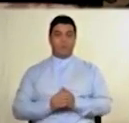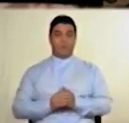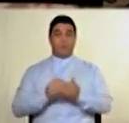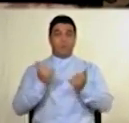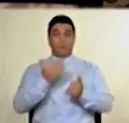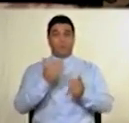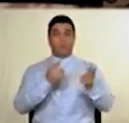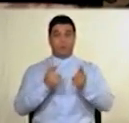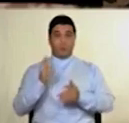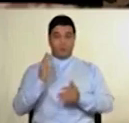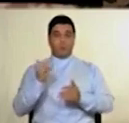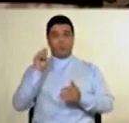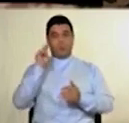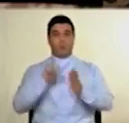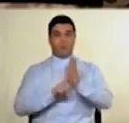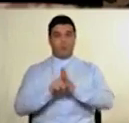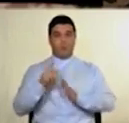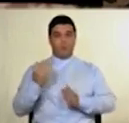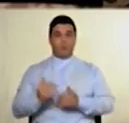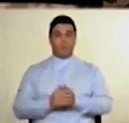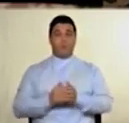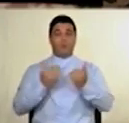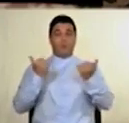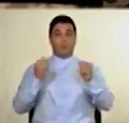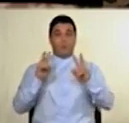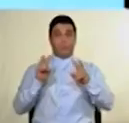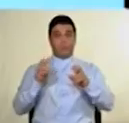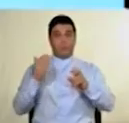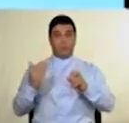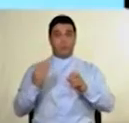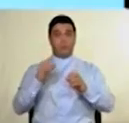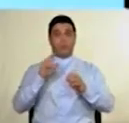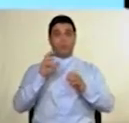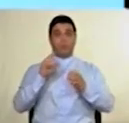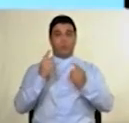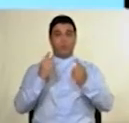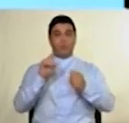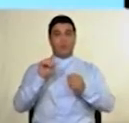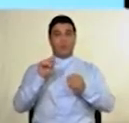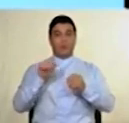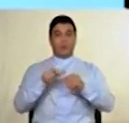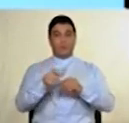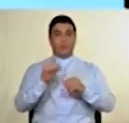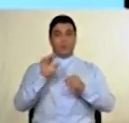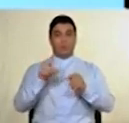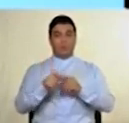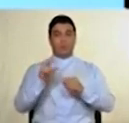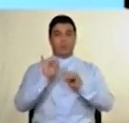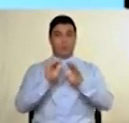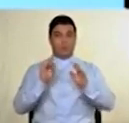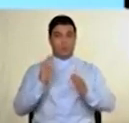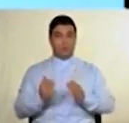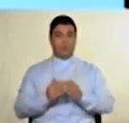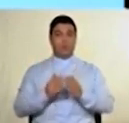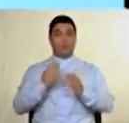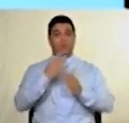Darsga tayyor bo'lsangiz, darsimizni boshlaymiz. Bugungi mavzumiz Buyuk Ipak yo'li deb nomlanadi. Yodingizda bo'lsa,